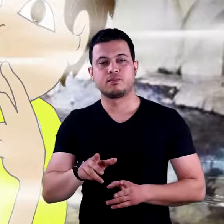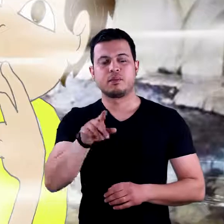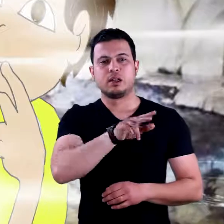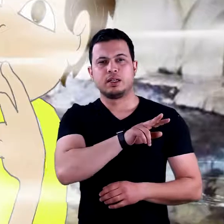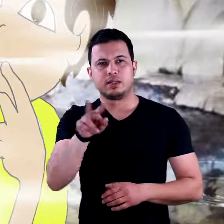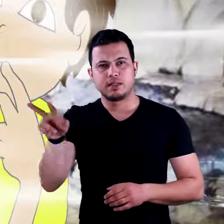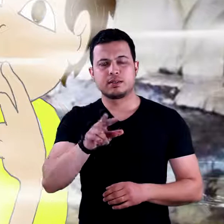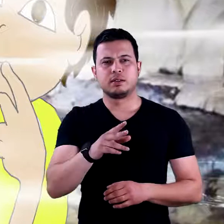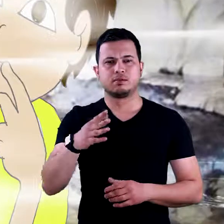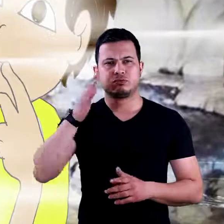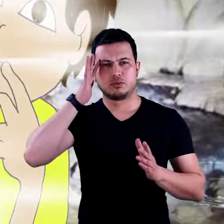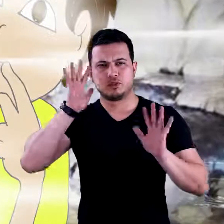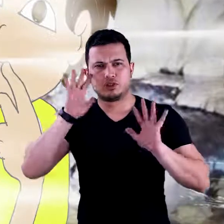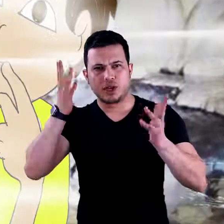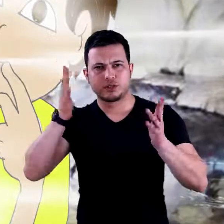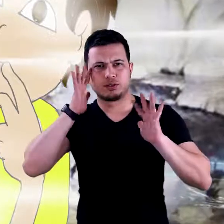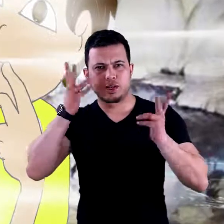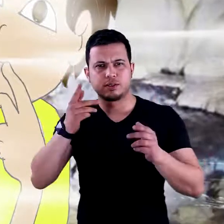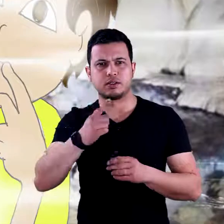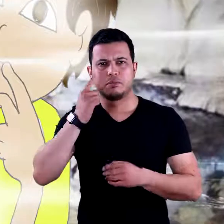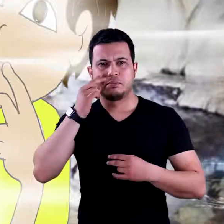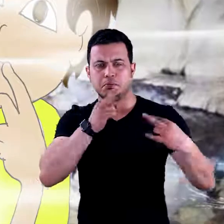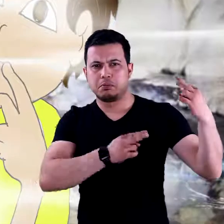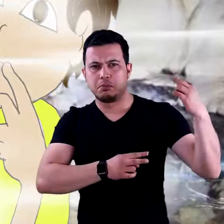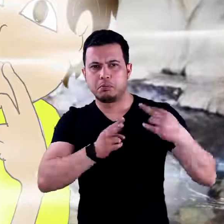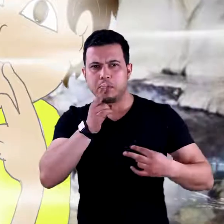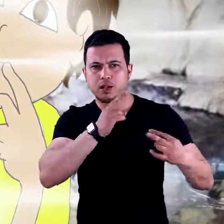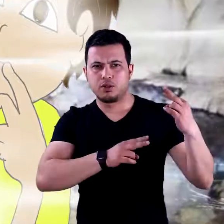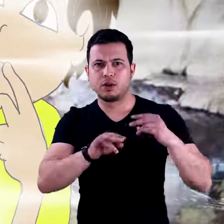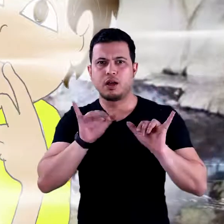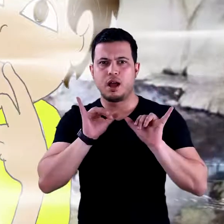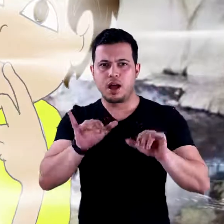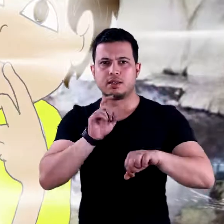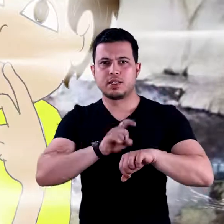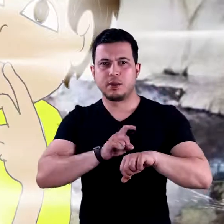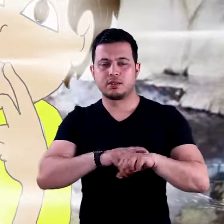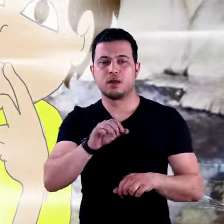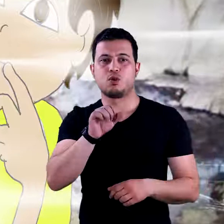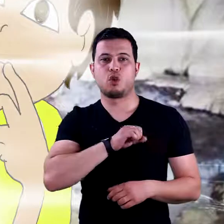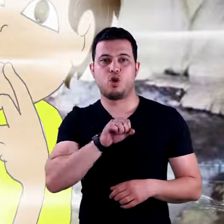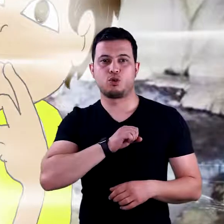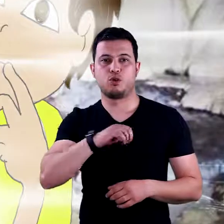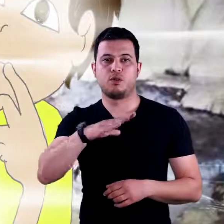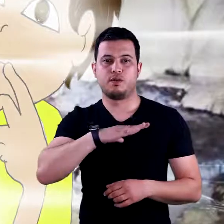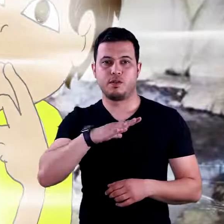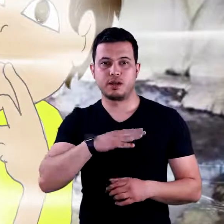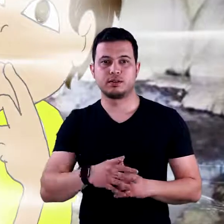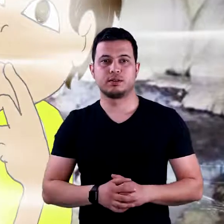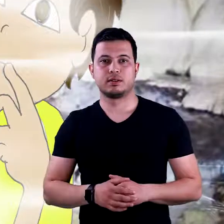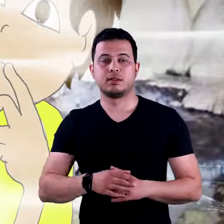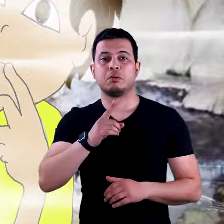İkisi de şaşkın şaşkın birbirine bakıyor. Aynı zamanda da korkuyorlardı.